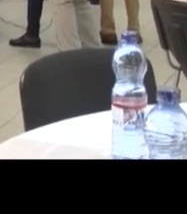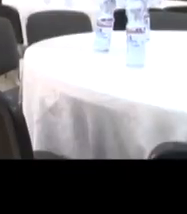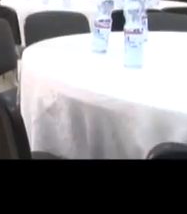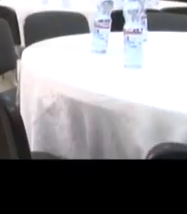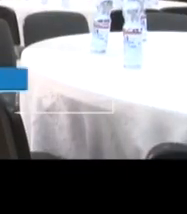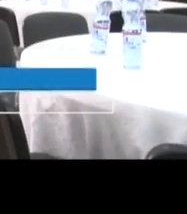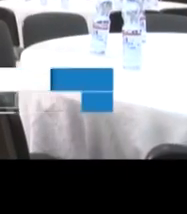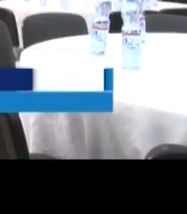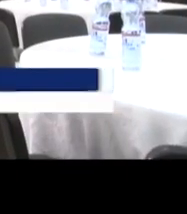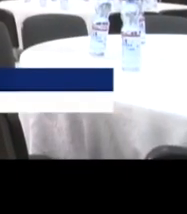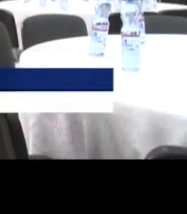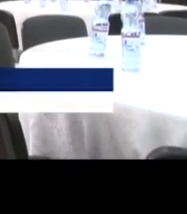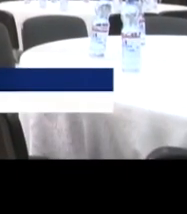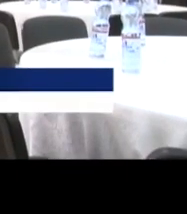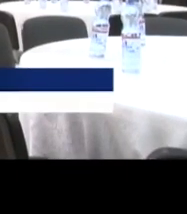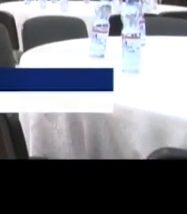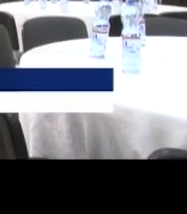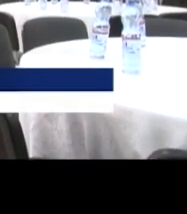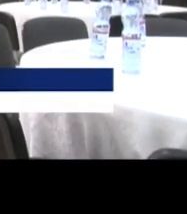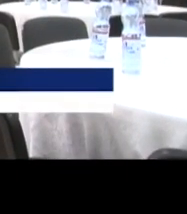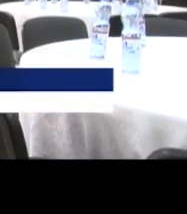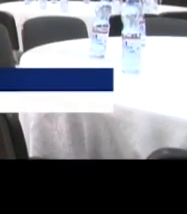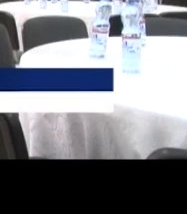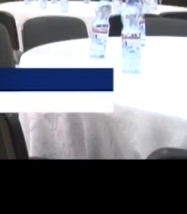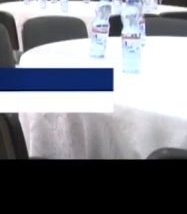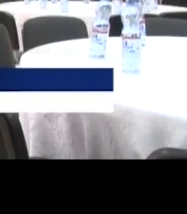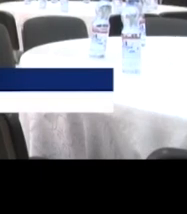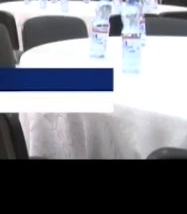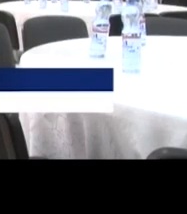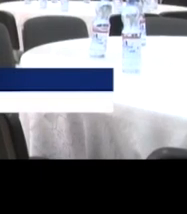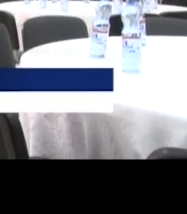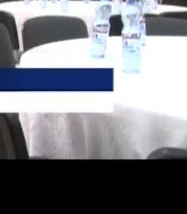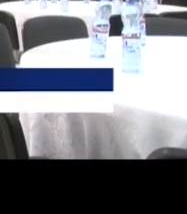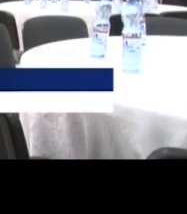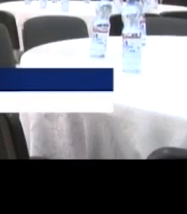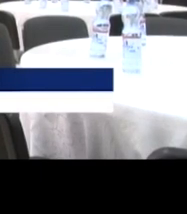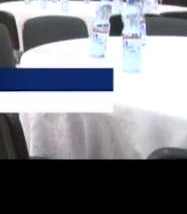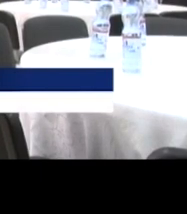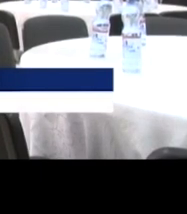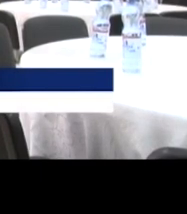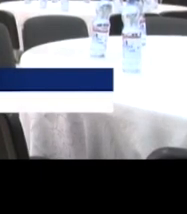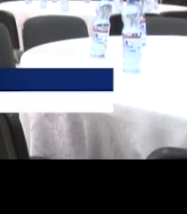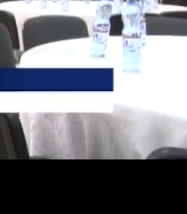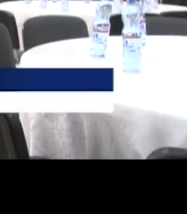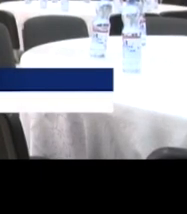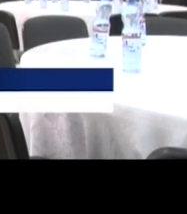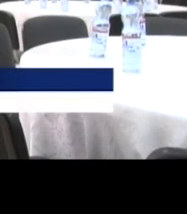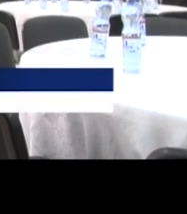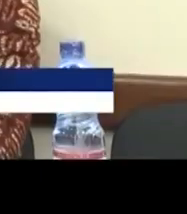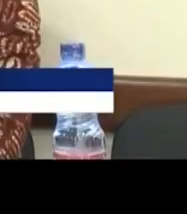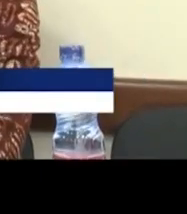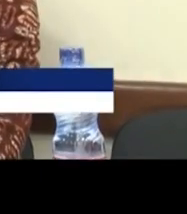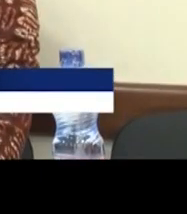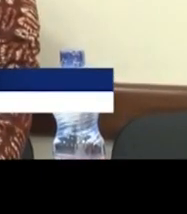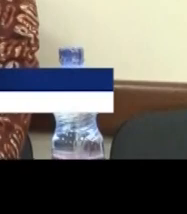ministre. J'aimerais bien que Patrick Muyaya, lui en tant que ministre des Communications, puisse revenir sur la liberté de la